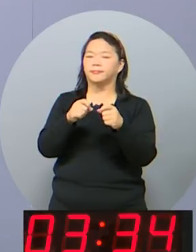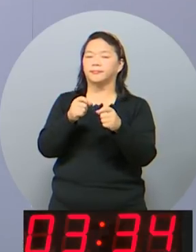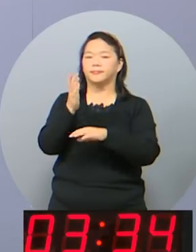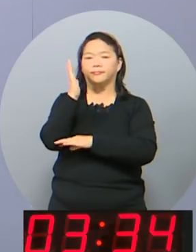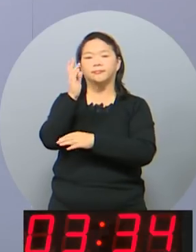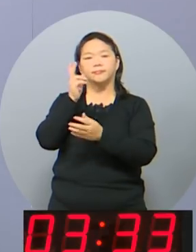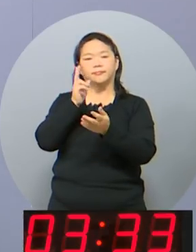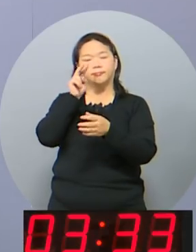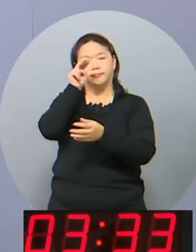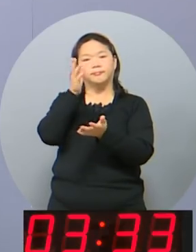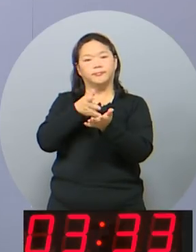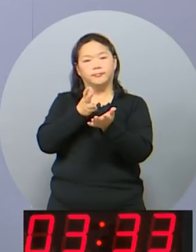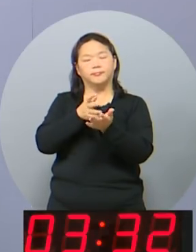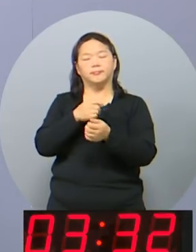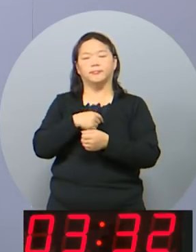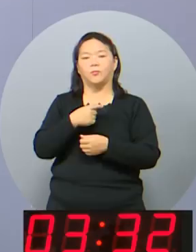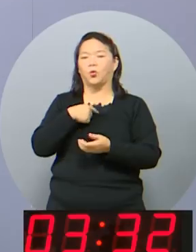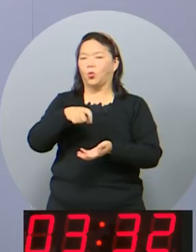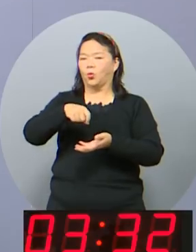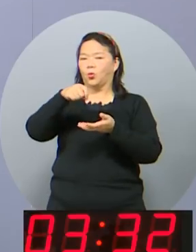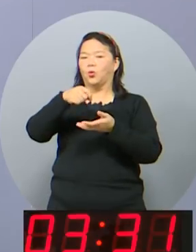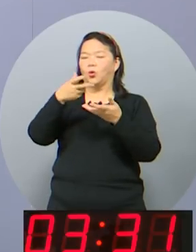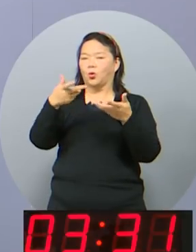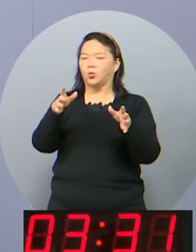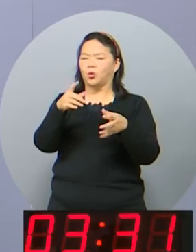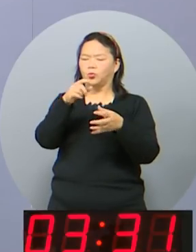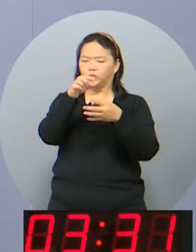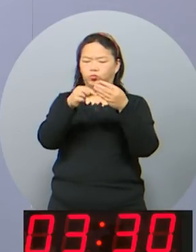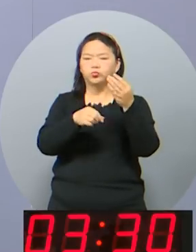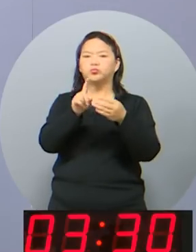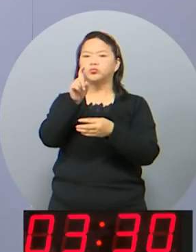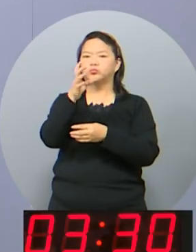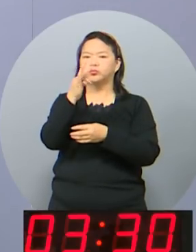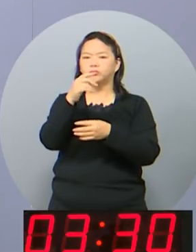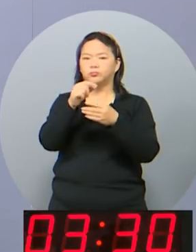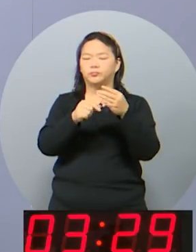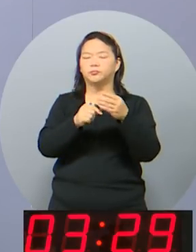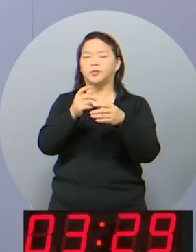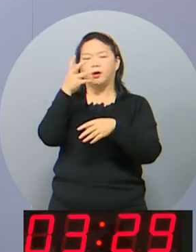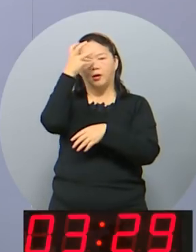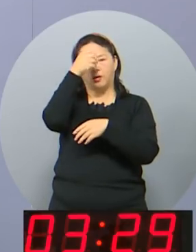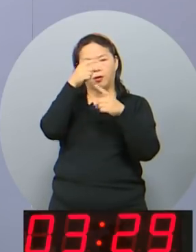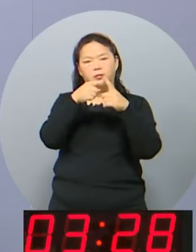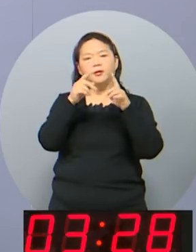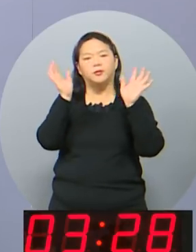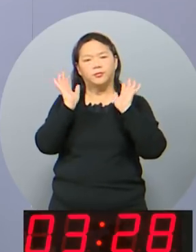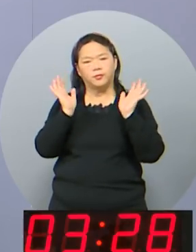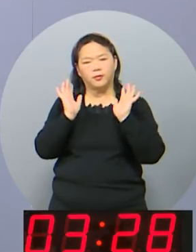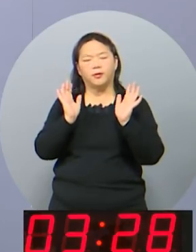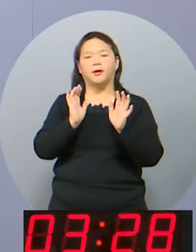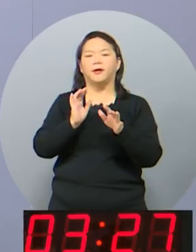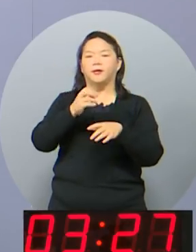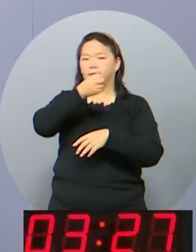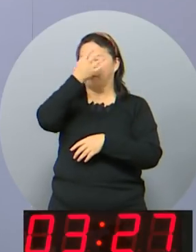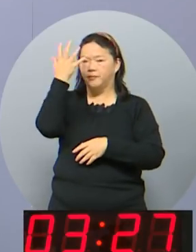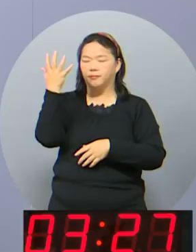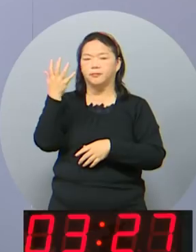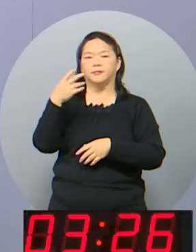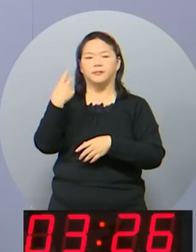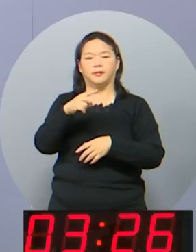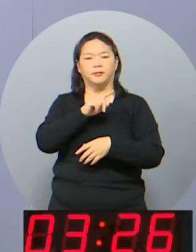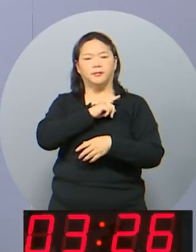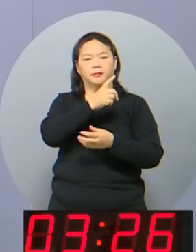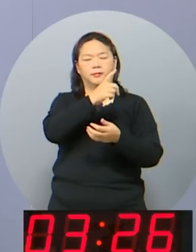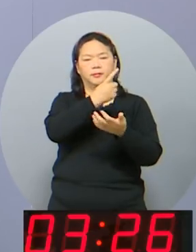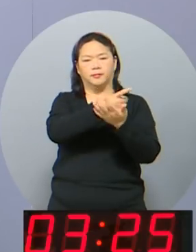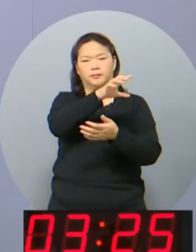我想伟杰提出了非常十几项的一个政见，不管是老人，不管是小孩，不管是青年，不管是各地